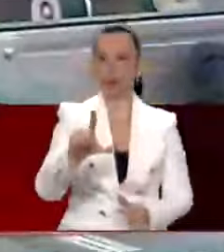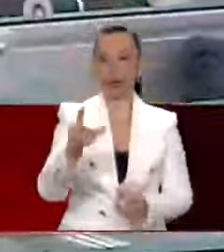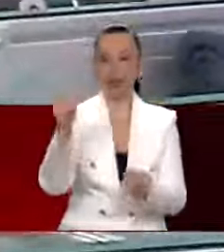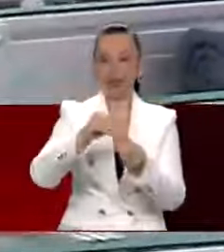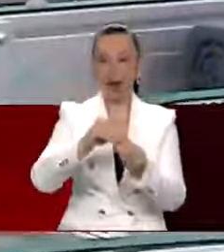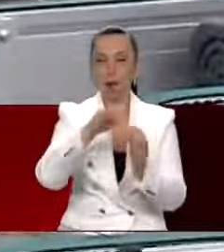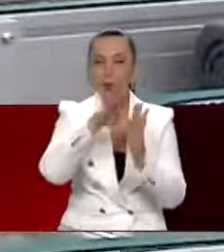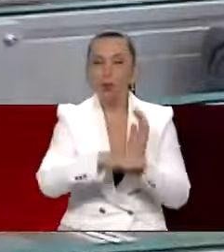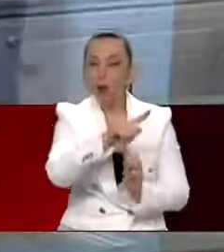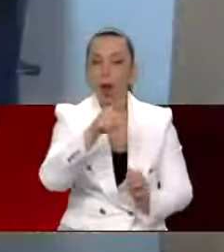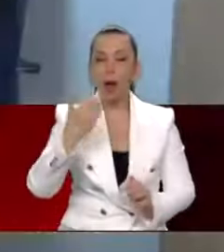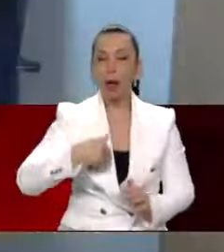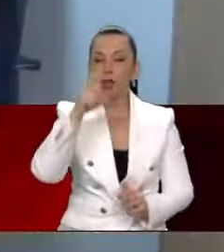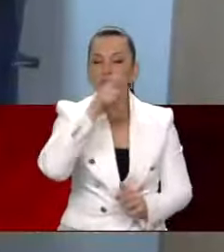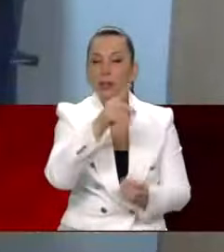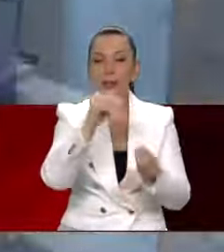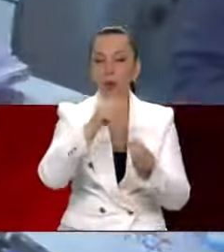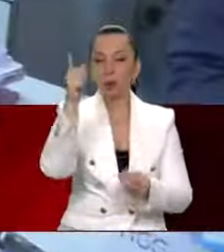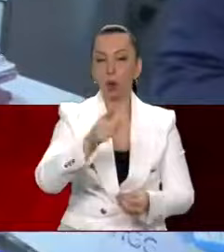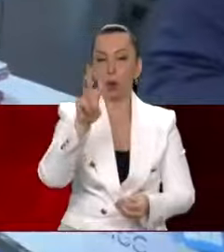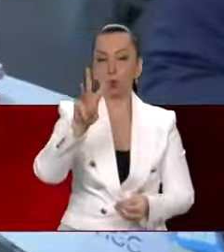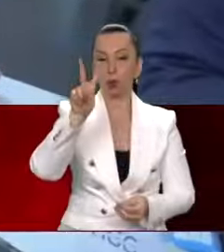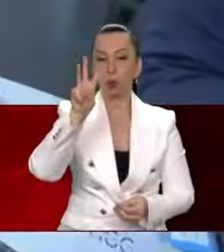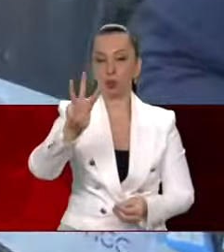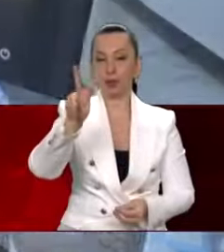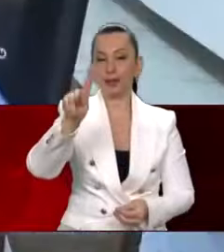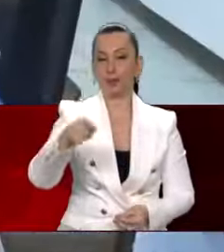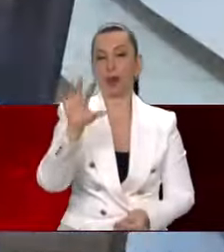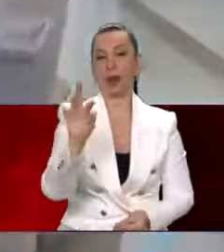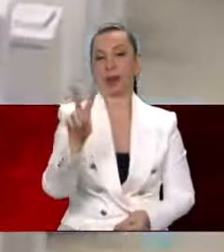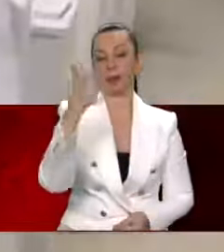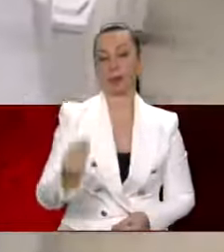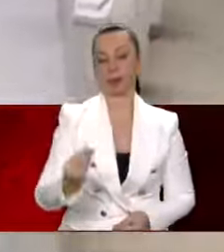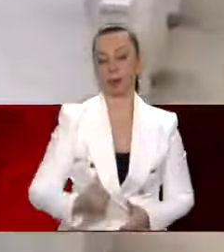ve zammı düşük kalan kamu işçilerinin zam oranı da %32,57'ye tamamlanacak.